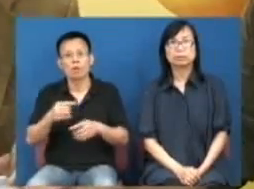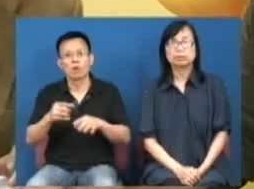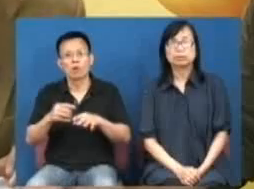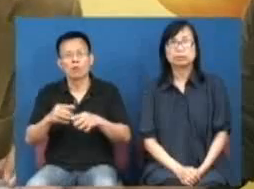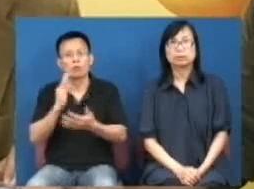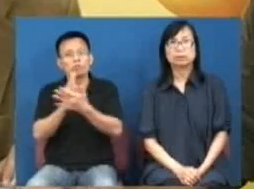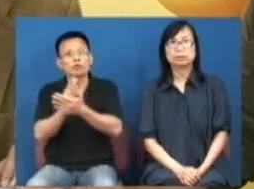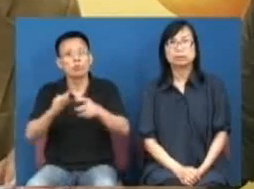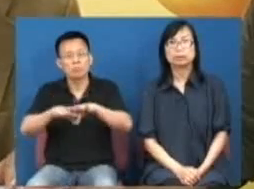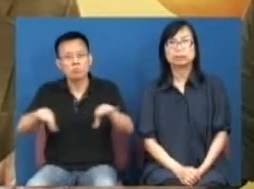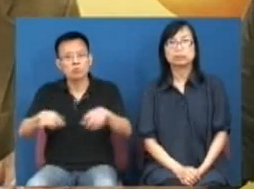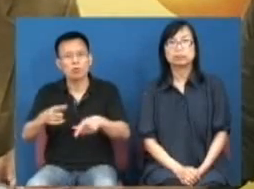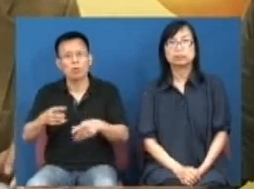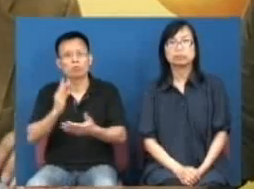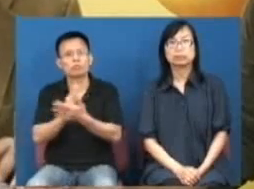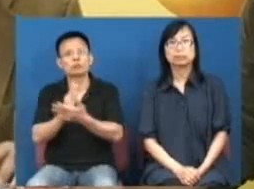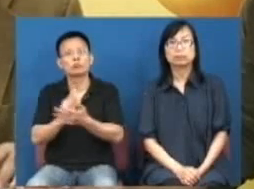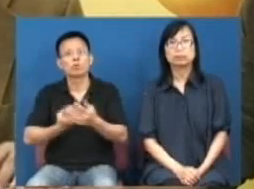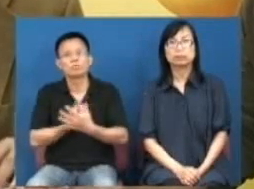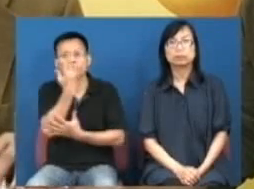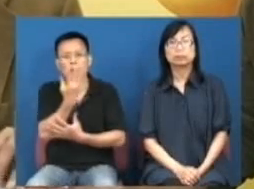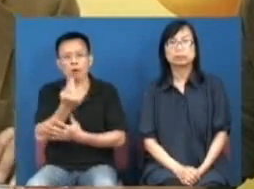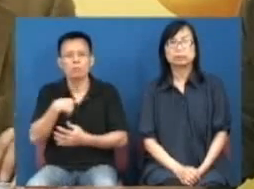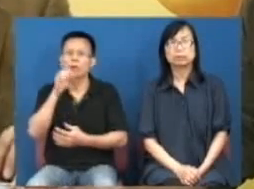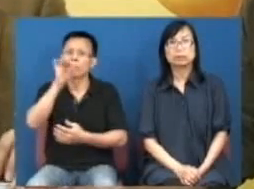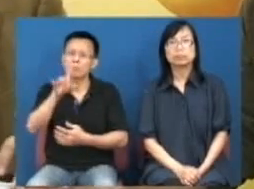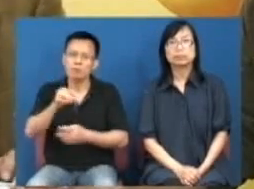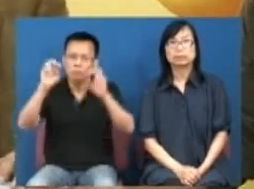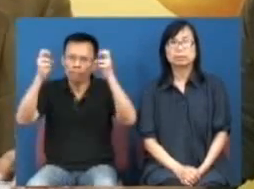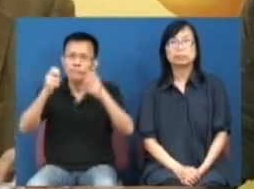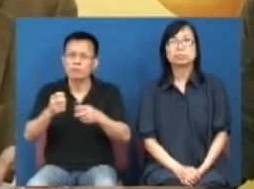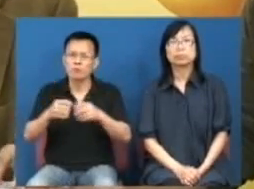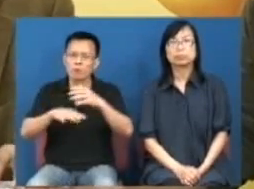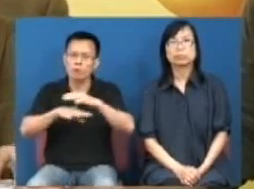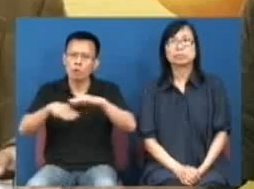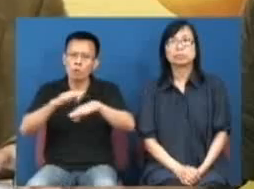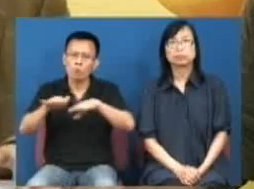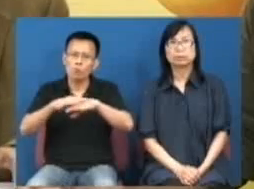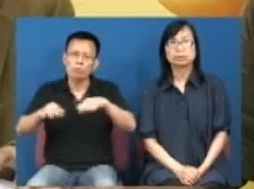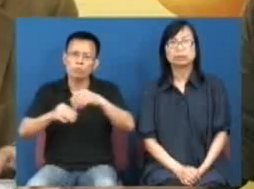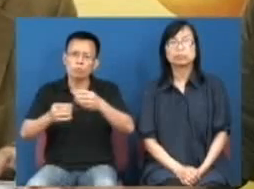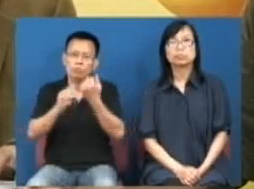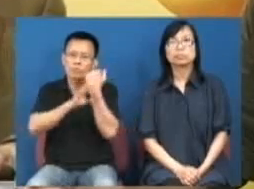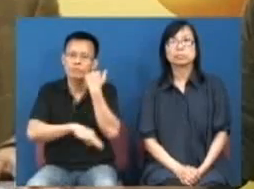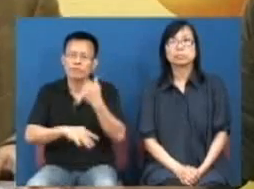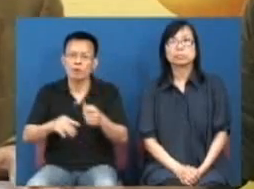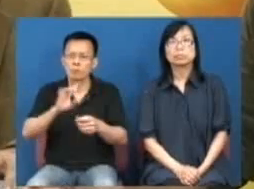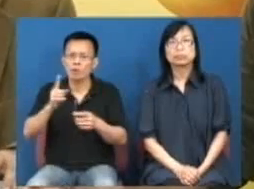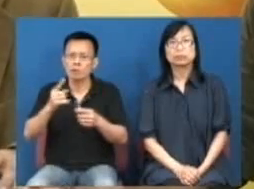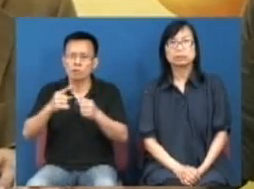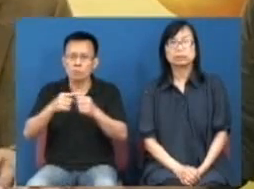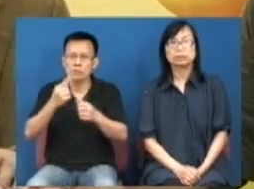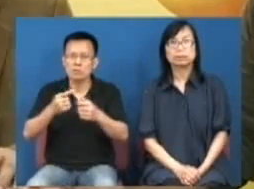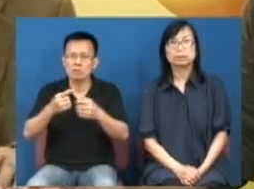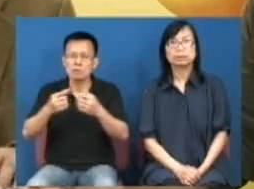用唔同方法表達，我就問一個問題。普通法 乜嘢都講先例嘅，乜嘢都講事實、講證據